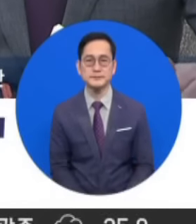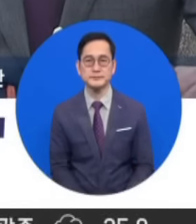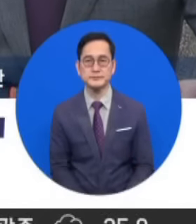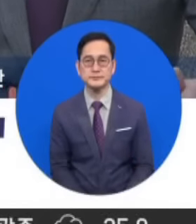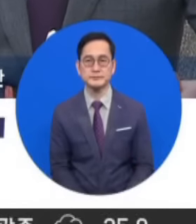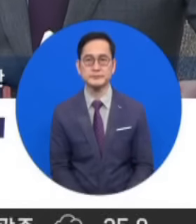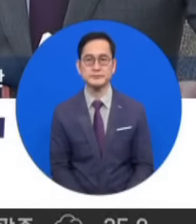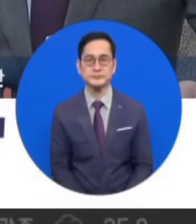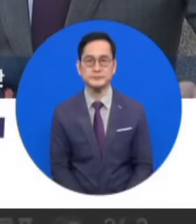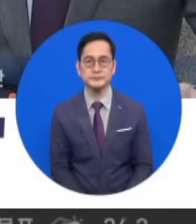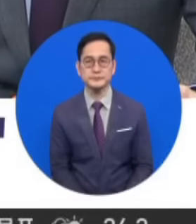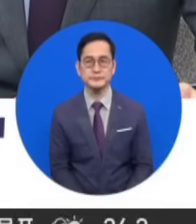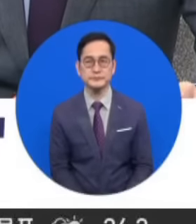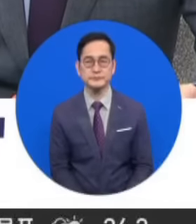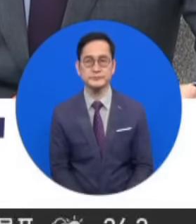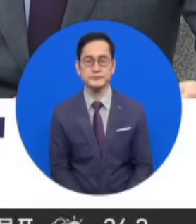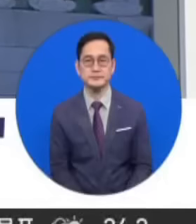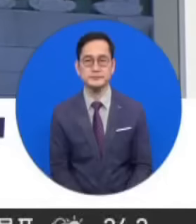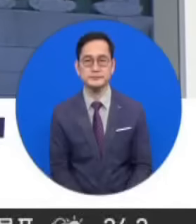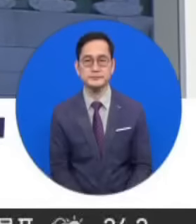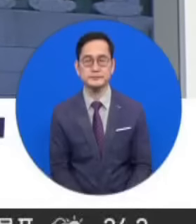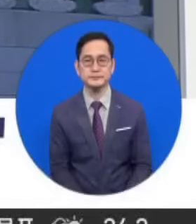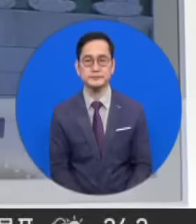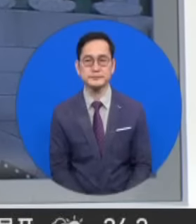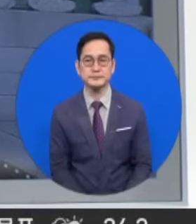계속 들었습니다. 대통령 기록물로